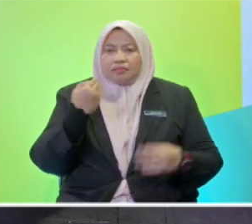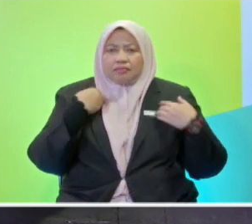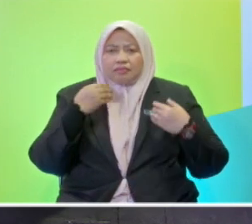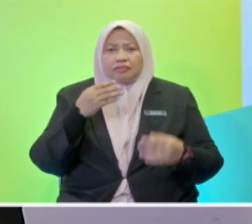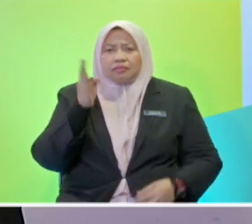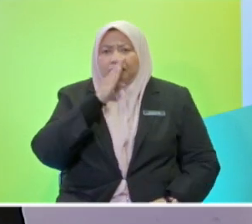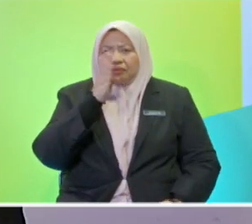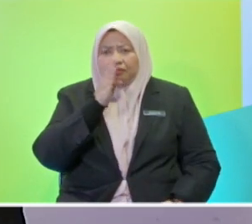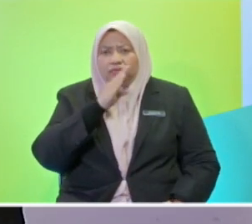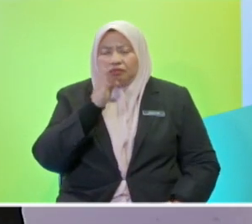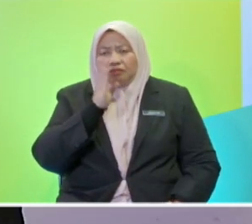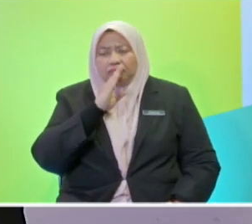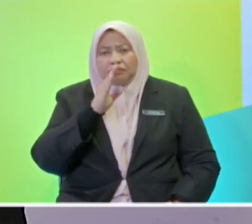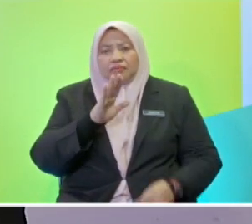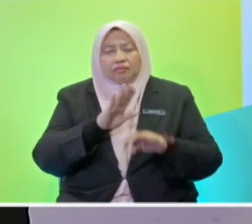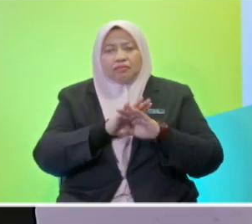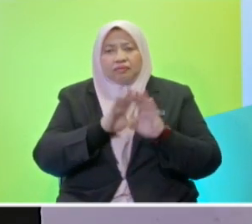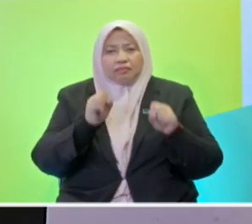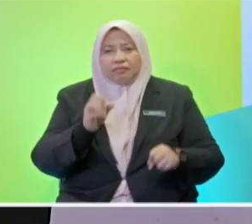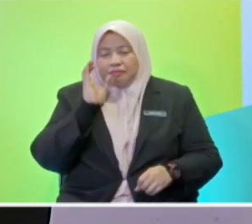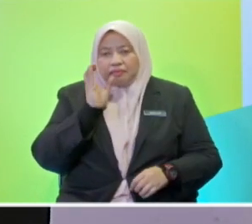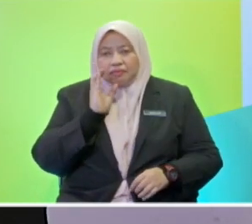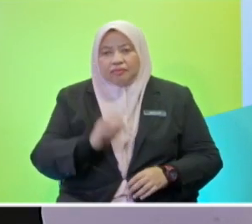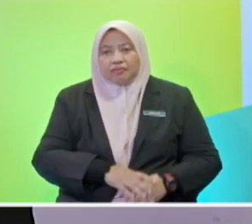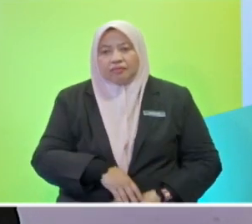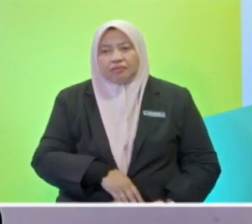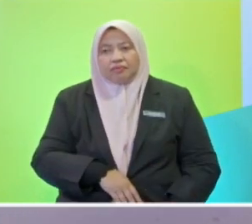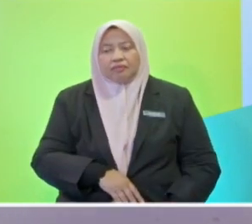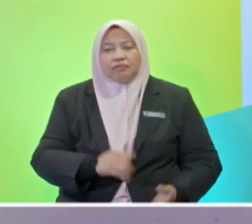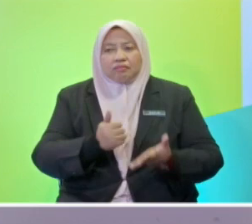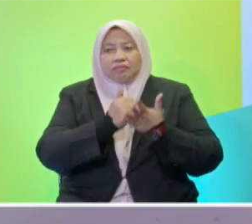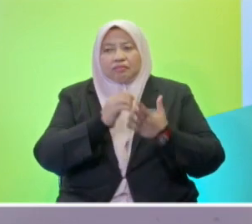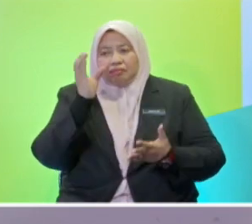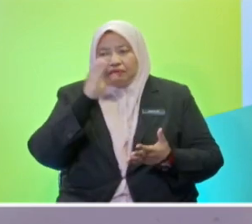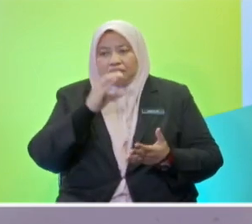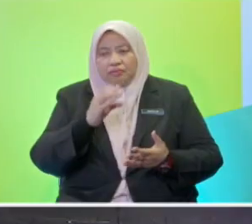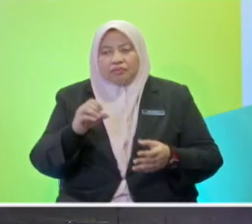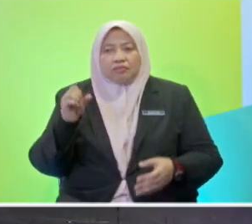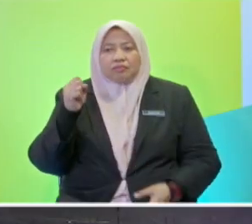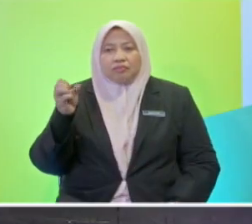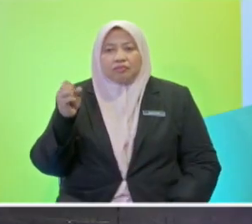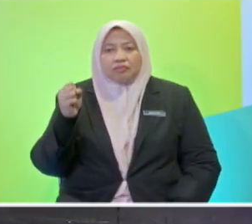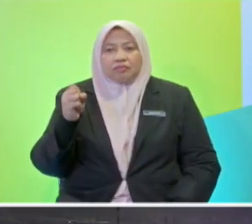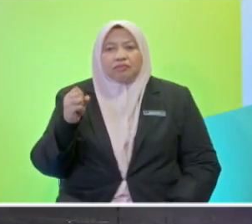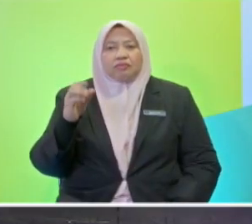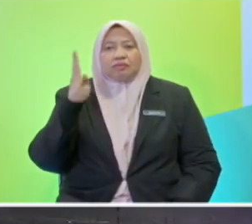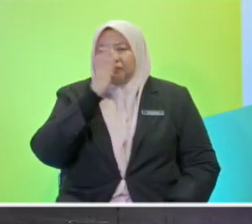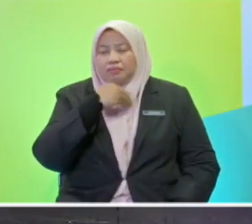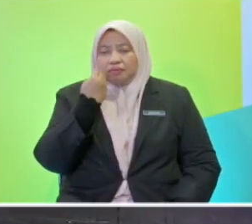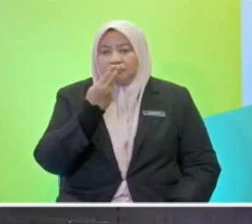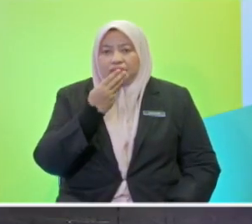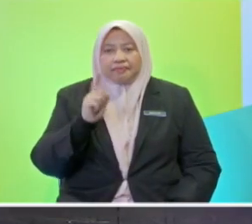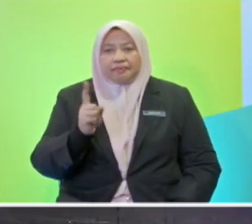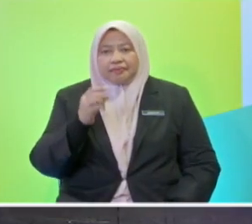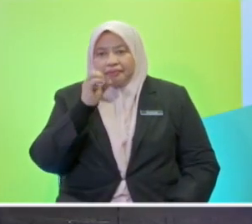yang mau masam jangan minum tuh Hakim terus selesaikan susu basi Oke jumpa kawan-kawan mana susu